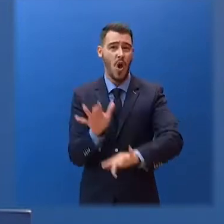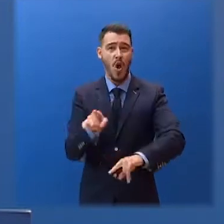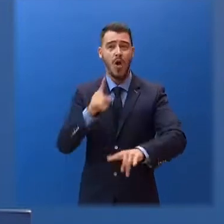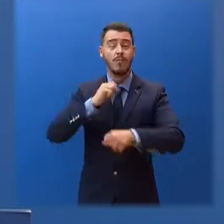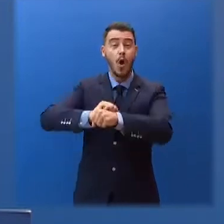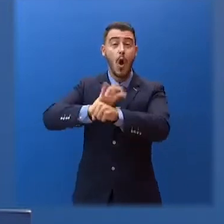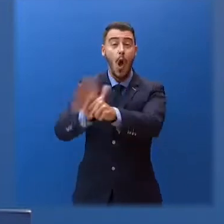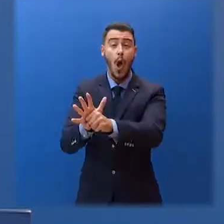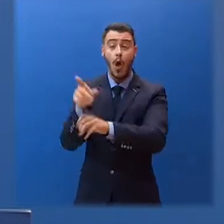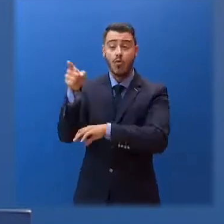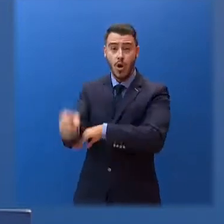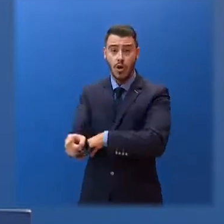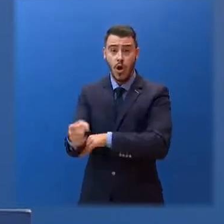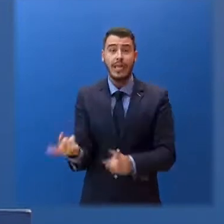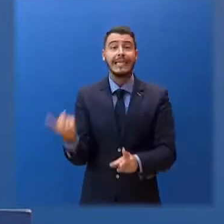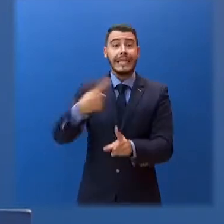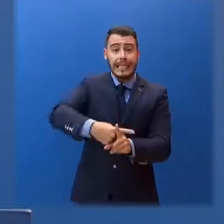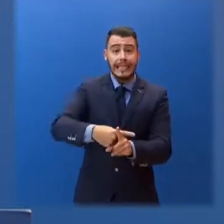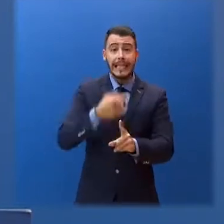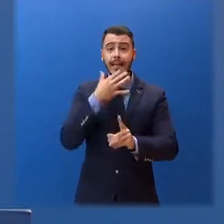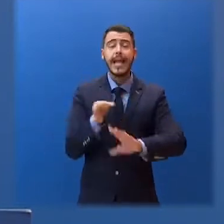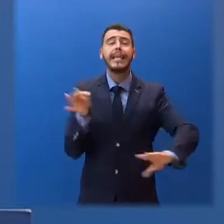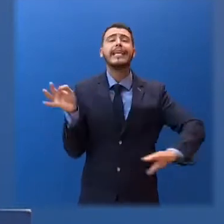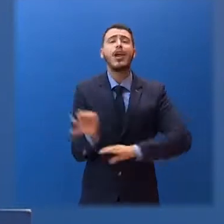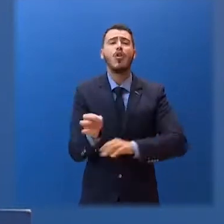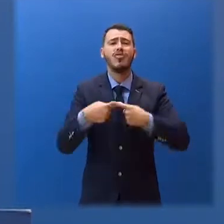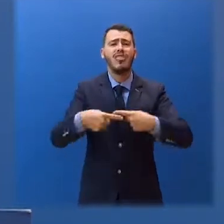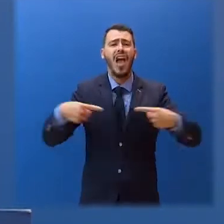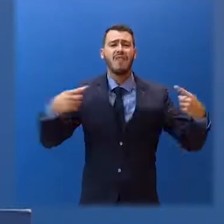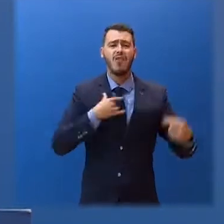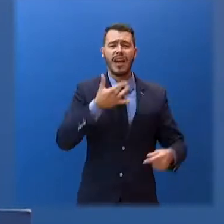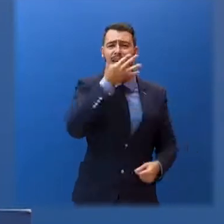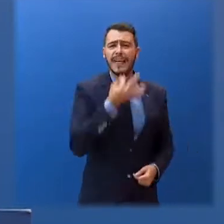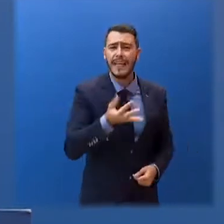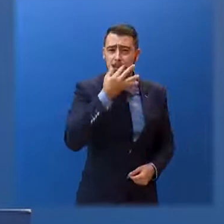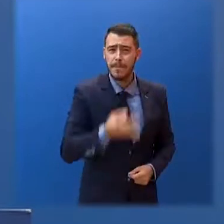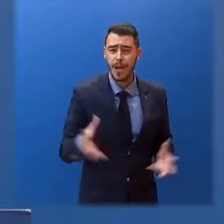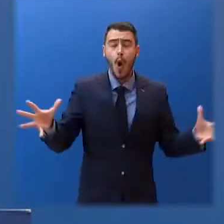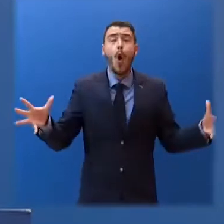εποχικές ιώσεις, ιδίως μάλιστα με αυτή της γρίπης. Και τότε